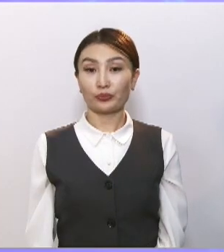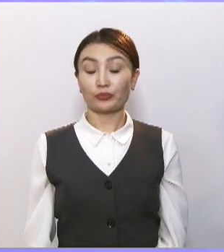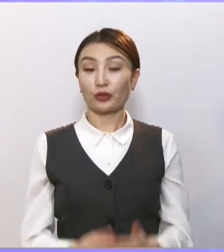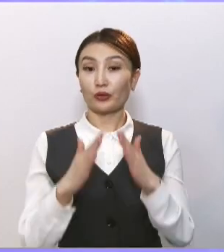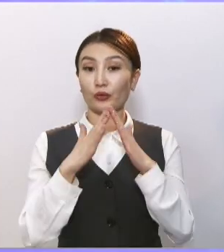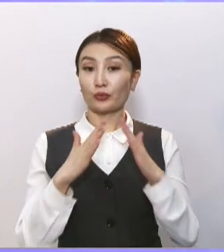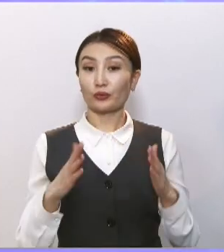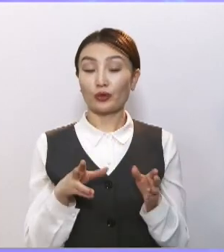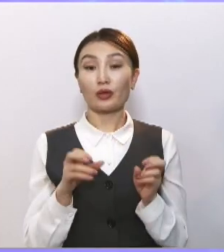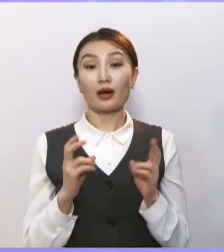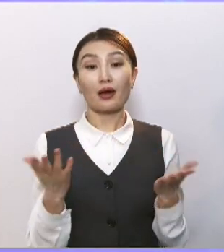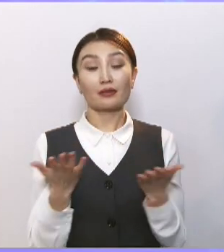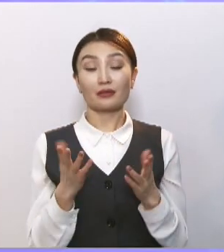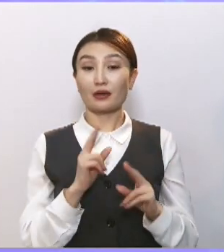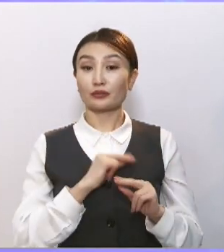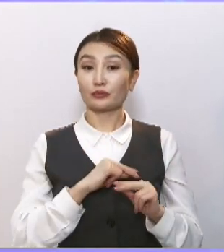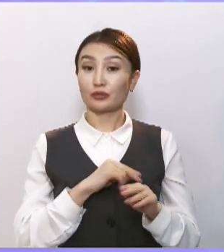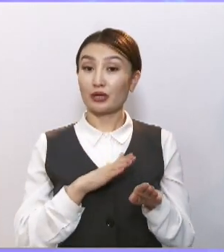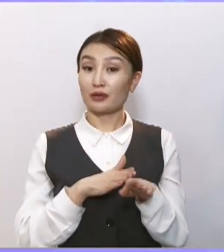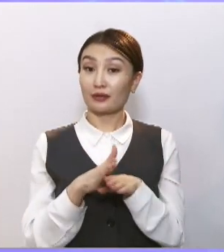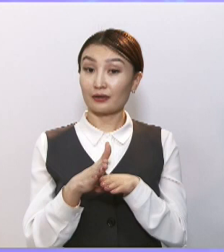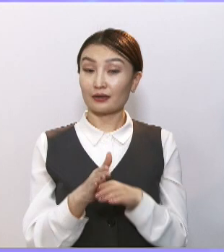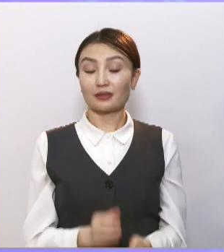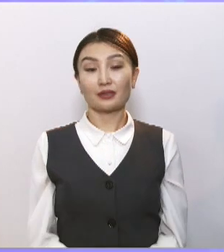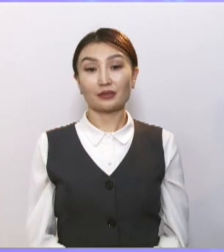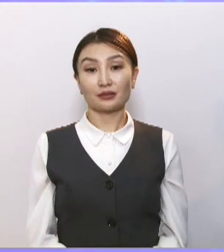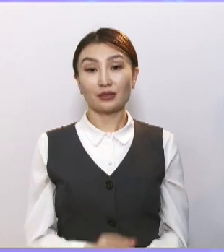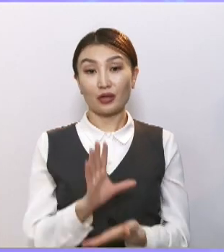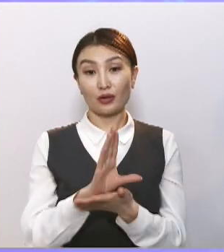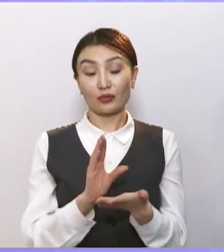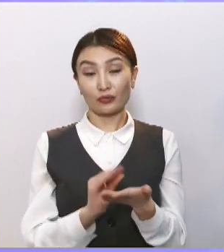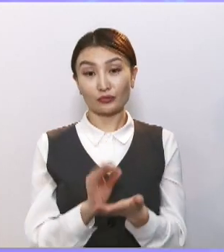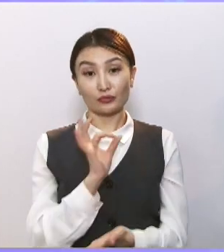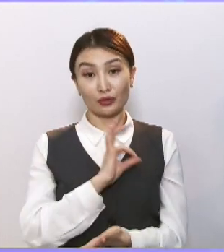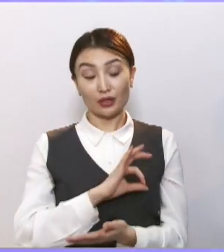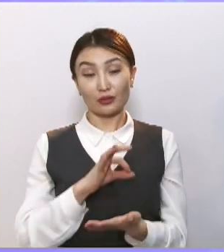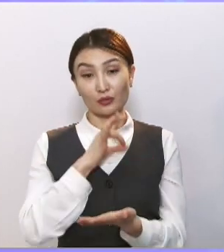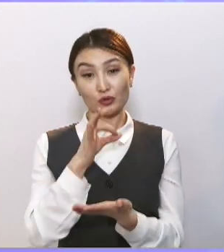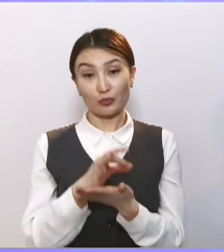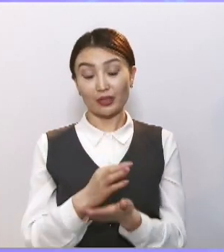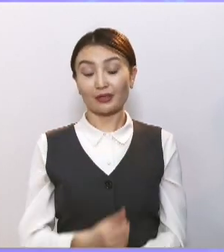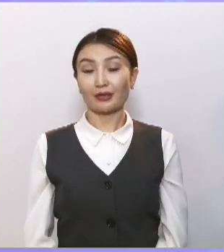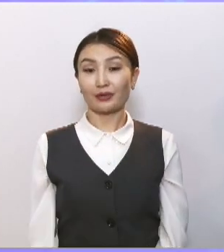Үйдүн кандай жумуштарды аткарасың? Үлгүгө таянып, жооп бергиле.